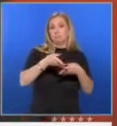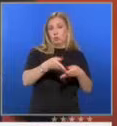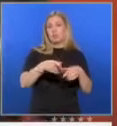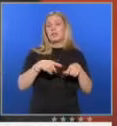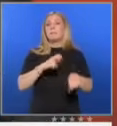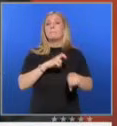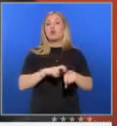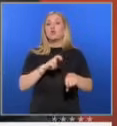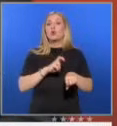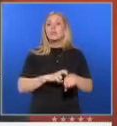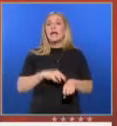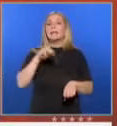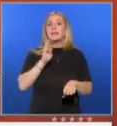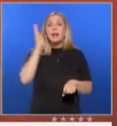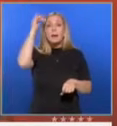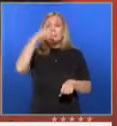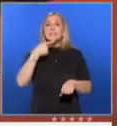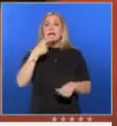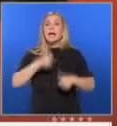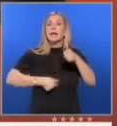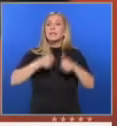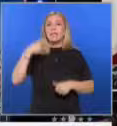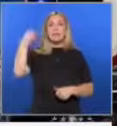за кандидат-президент на Съединените щати.